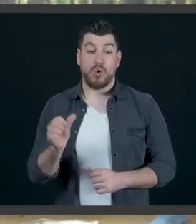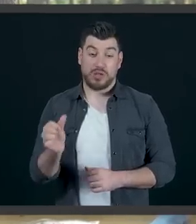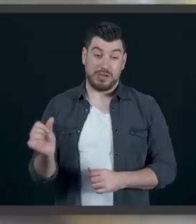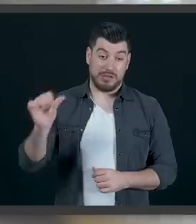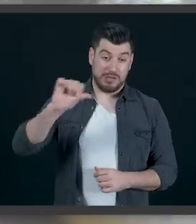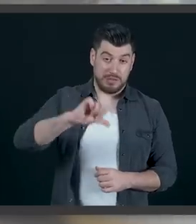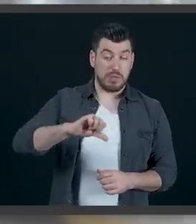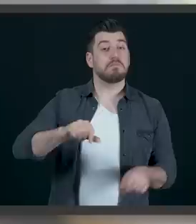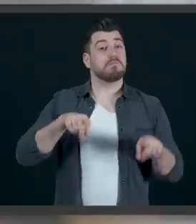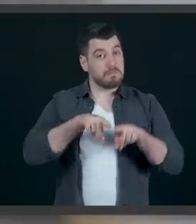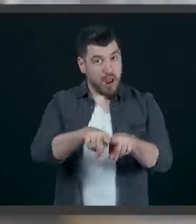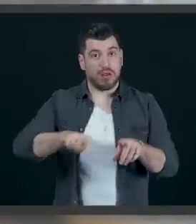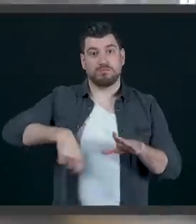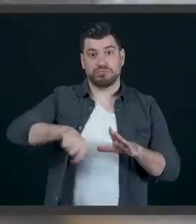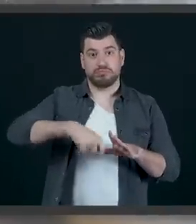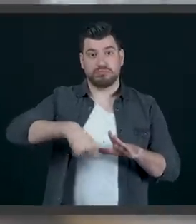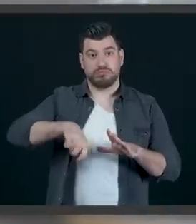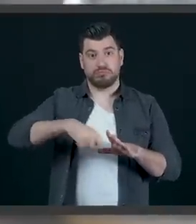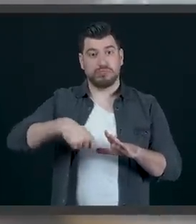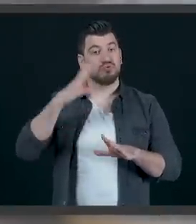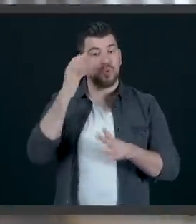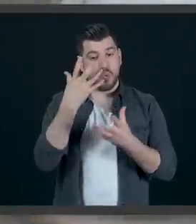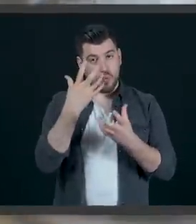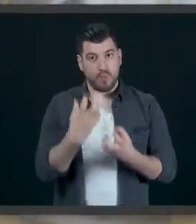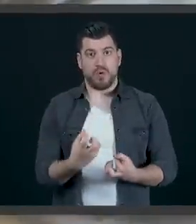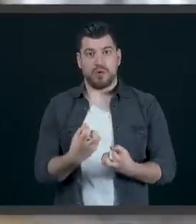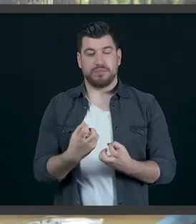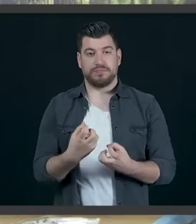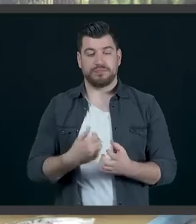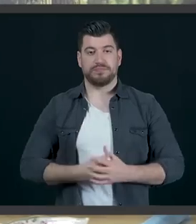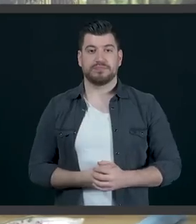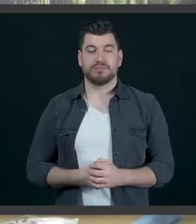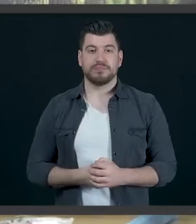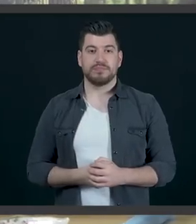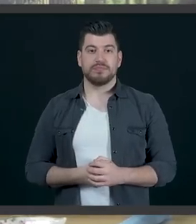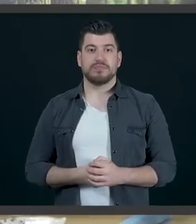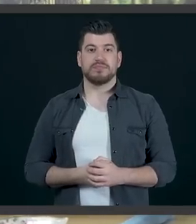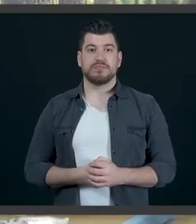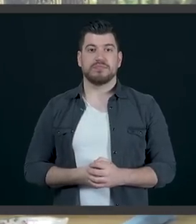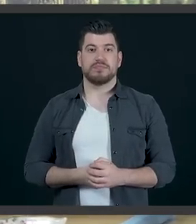με το που ρίξουμε λίγο ανακατεύουμε, όταν απορροφήσει το ρούμα στο βούτυρο,